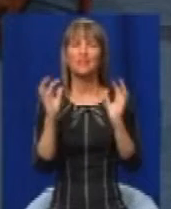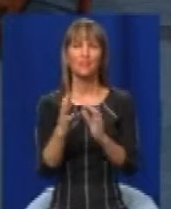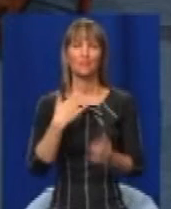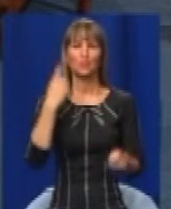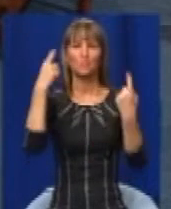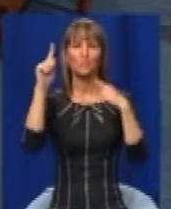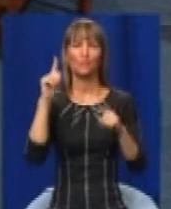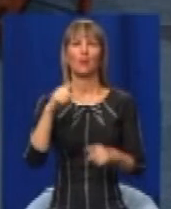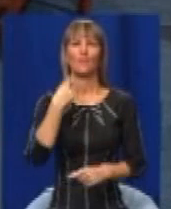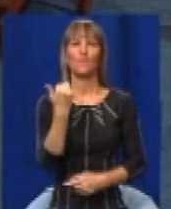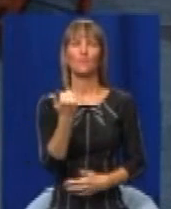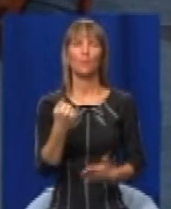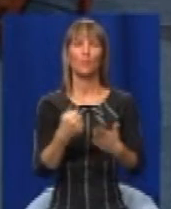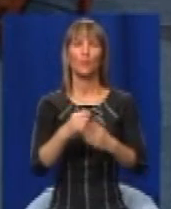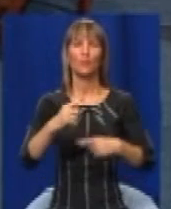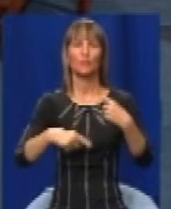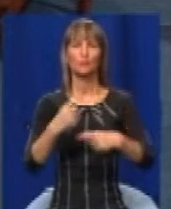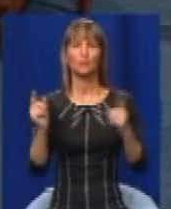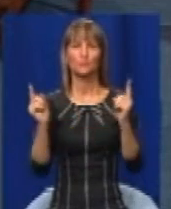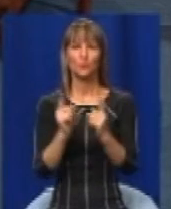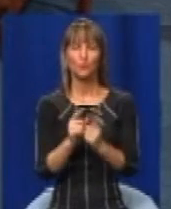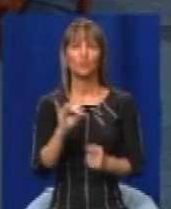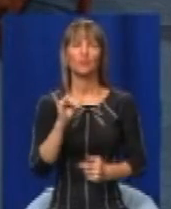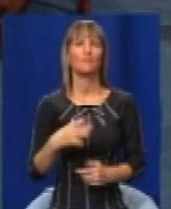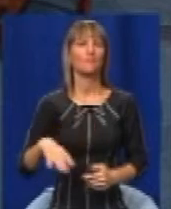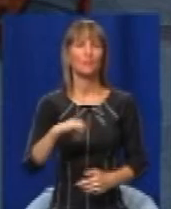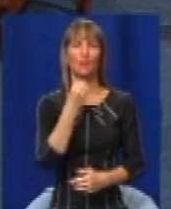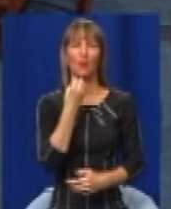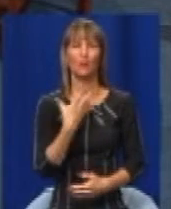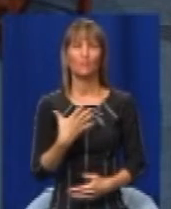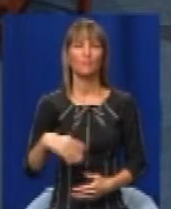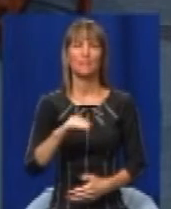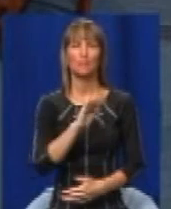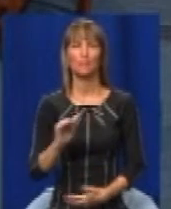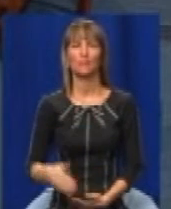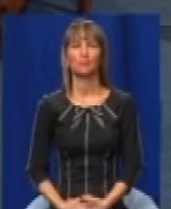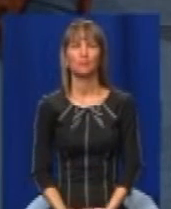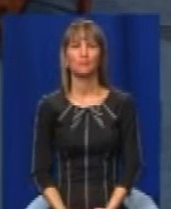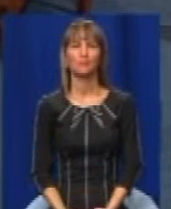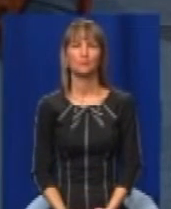мультфільм. Говоримо вам до наступних зустрічей та всього доброго. Всім пока.